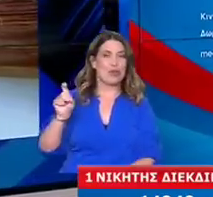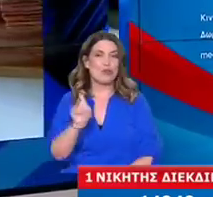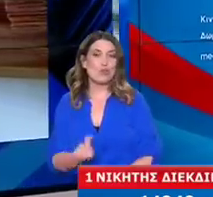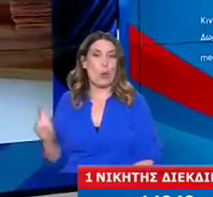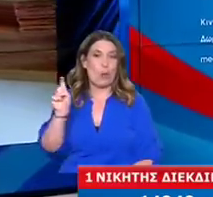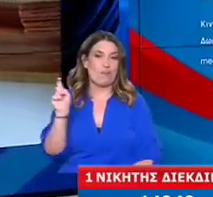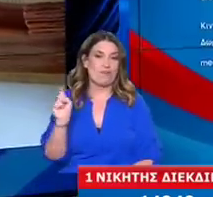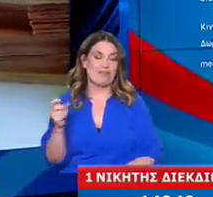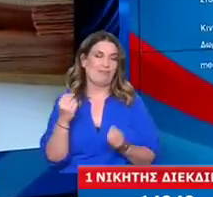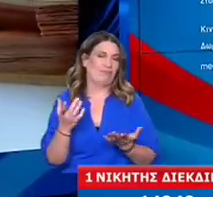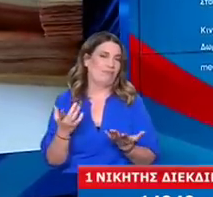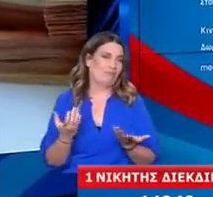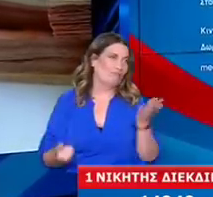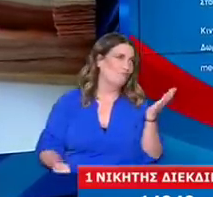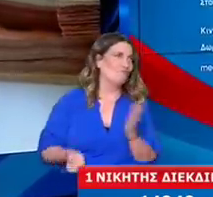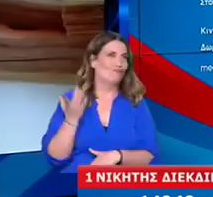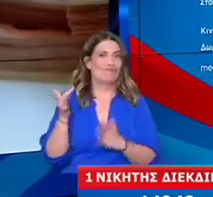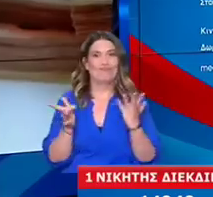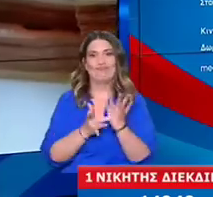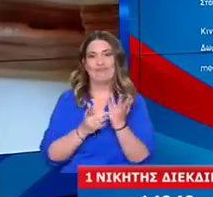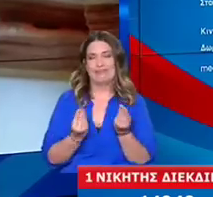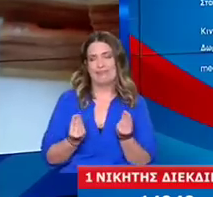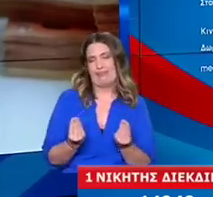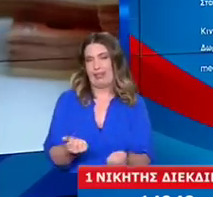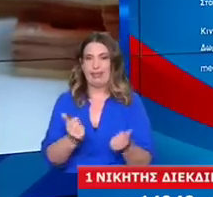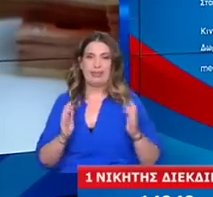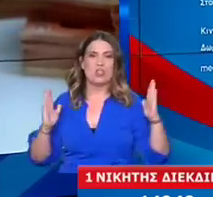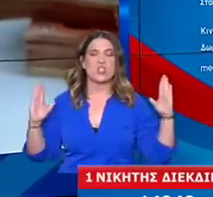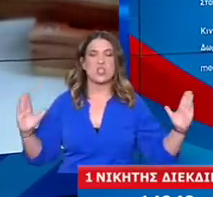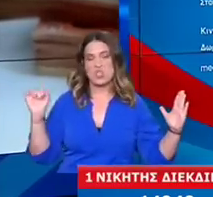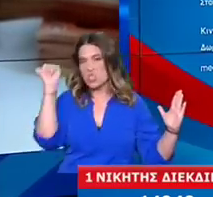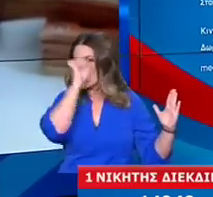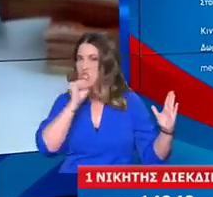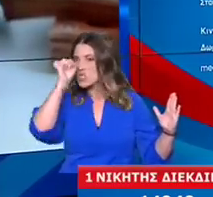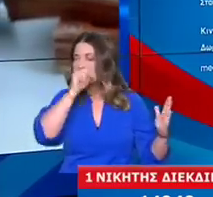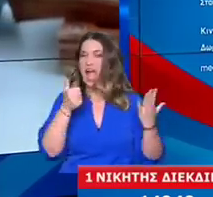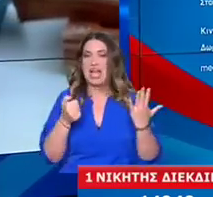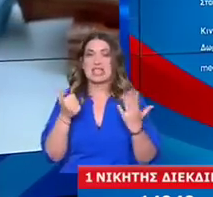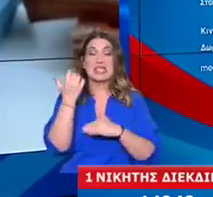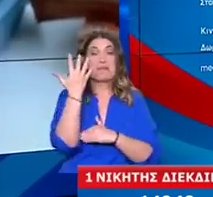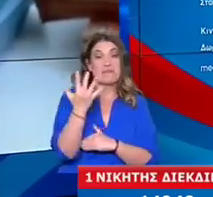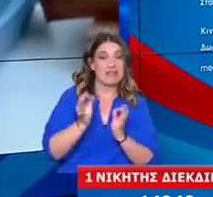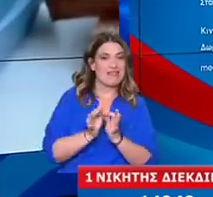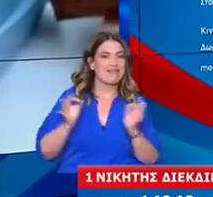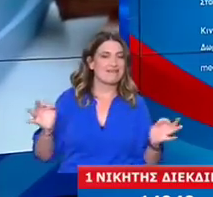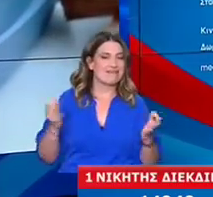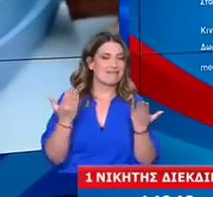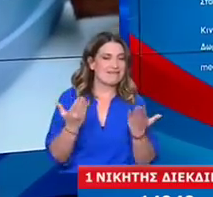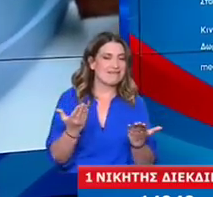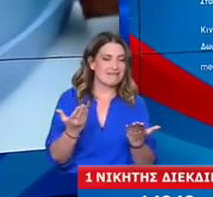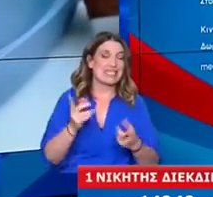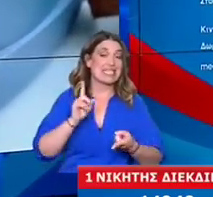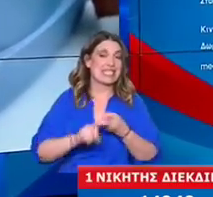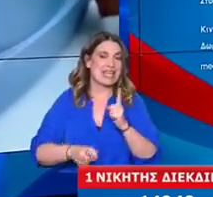μοντέλο 65 Samsung. 65 ιντσών τηλεόραση, την κληρώνουμε σήμερα. Αν είστε τυχερός ή